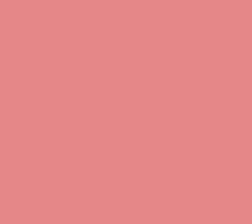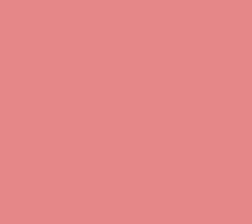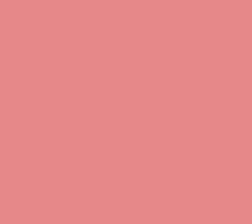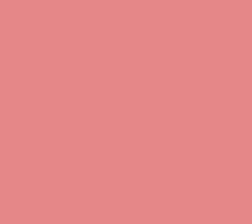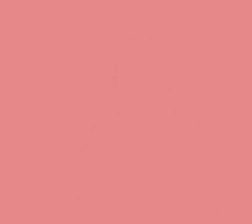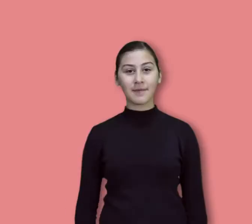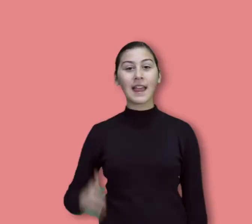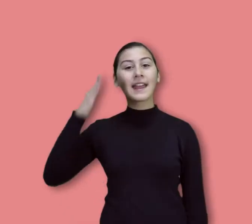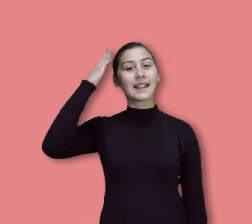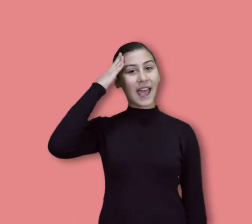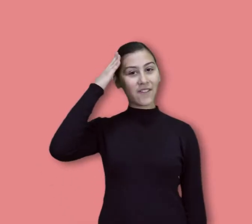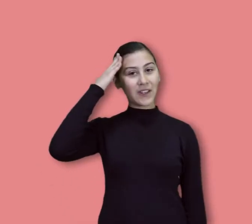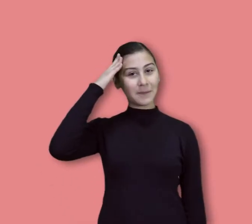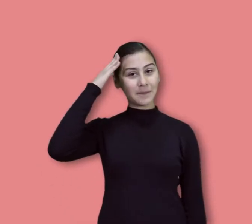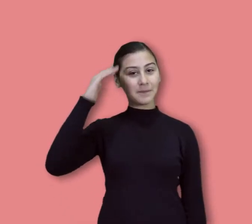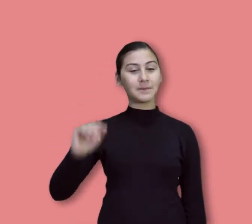თავი.